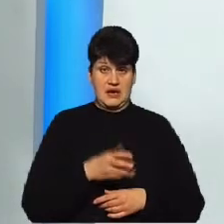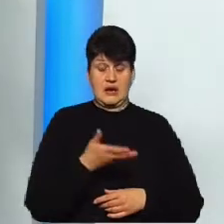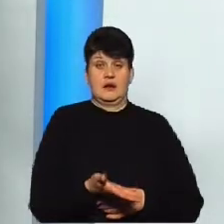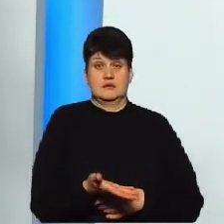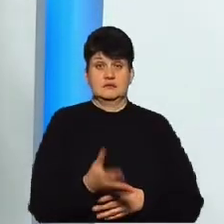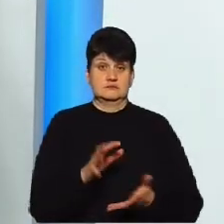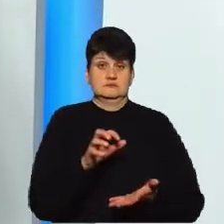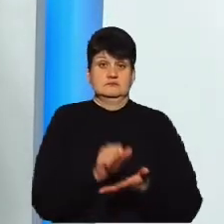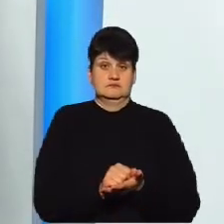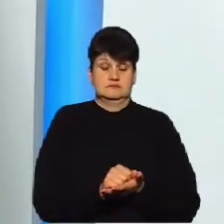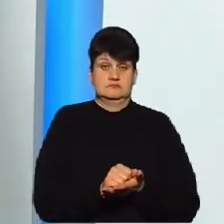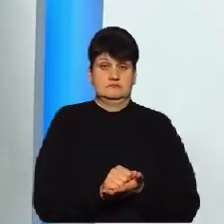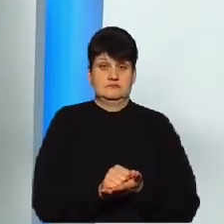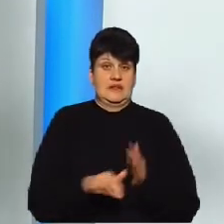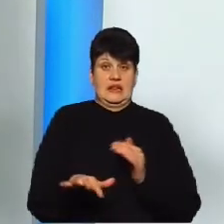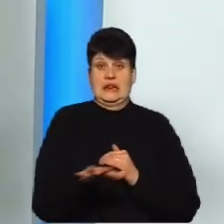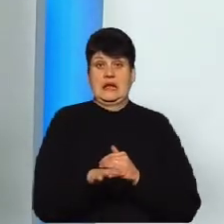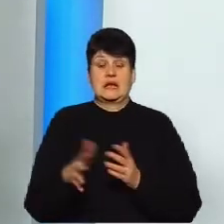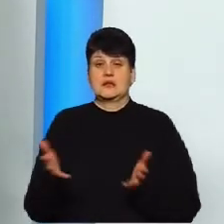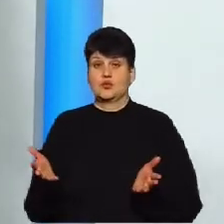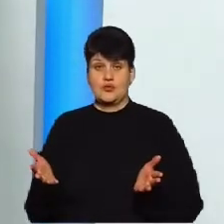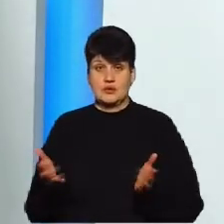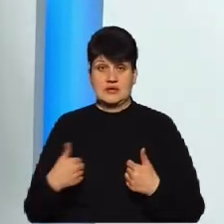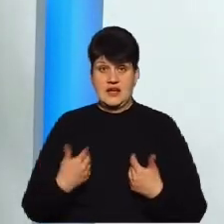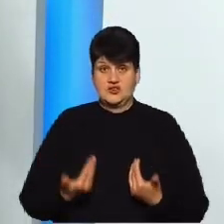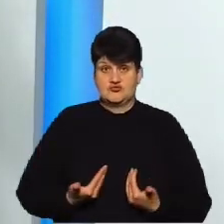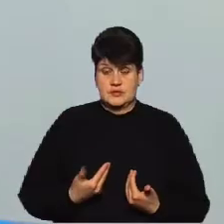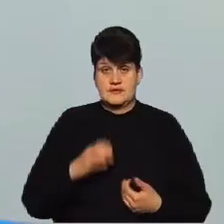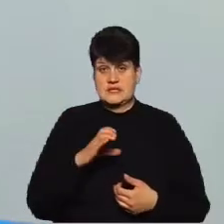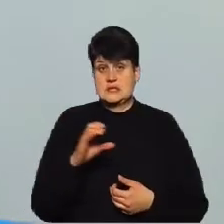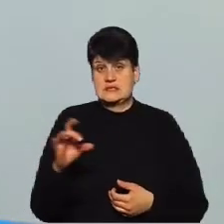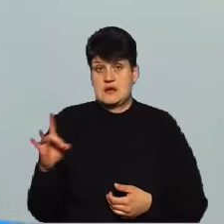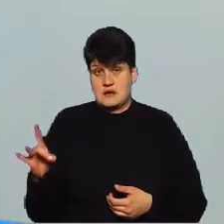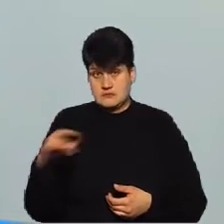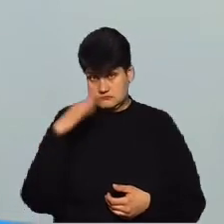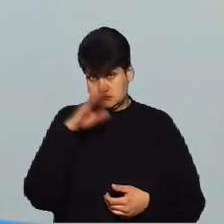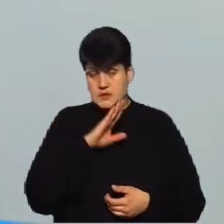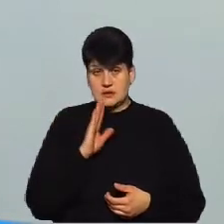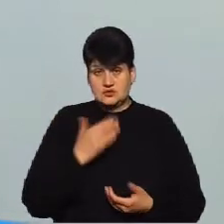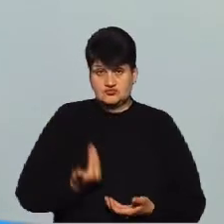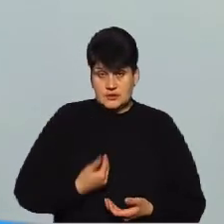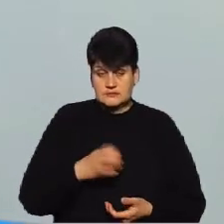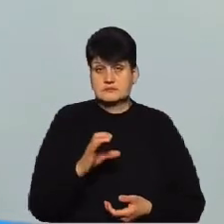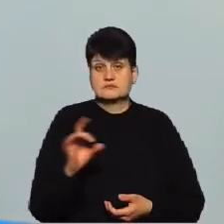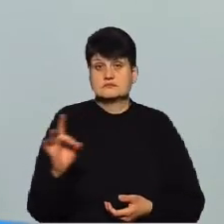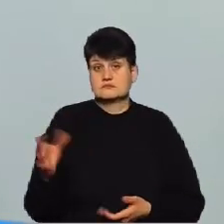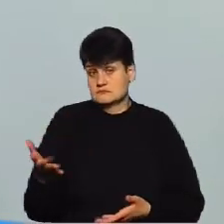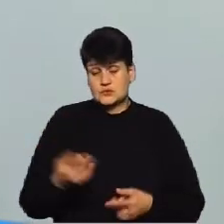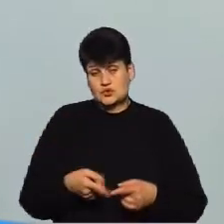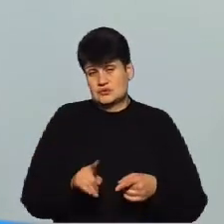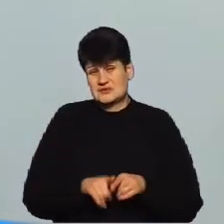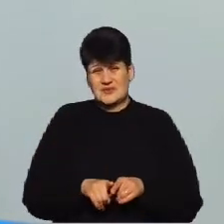захопити там якісь території. Скажімо, я жив в Радянському Союзі, батьки жили в Радянському Союзі. Ну, це для мене не є